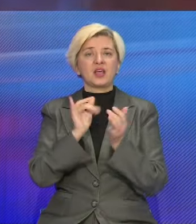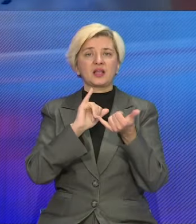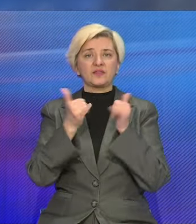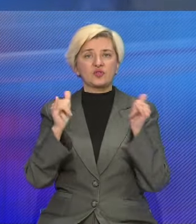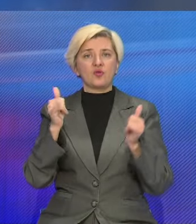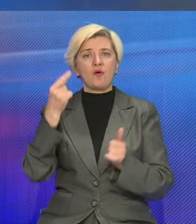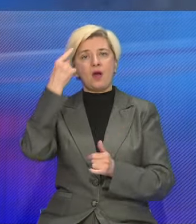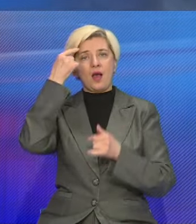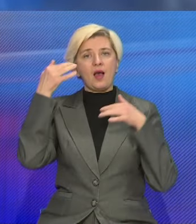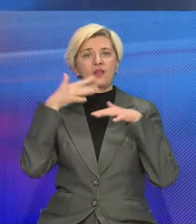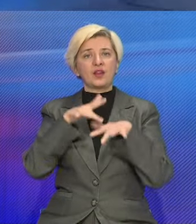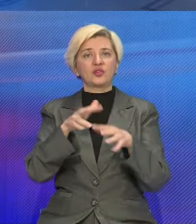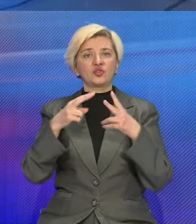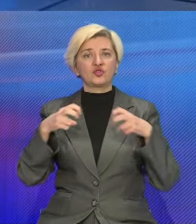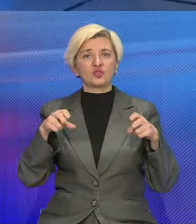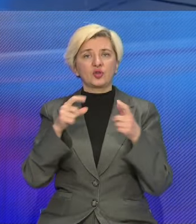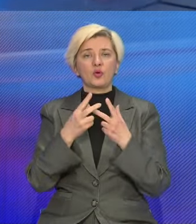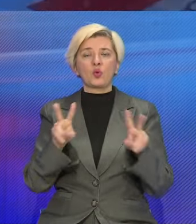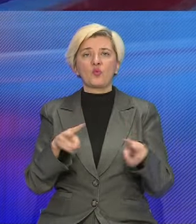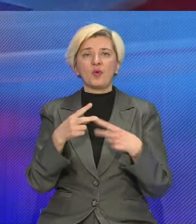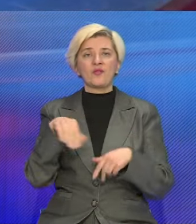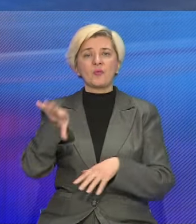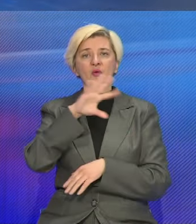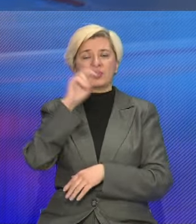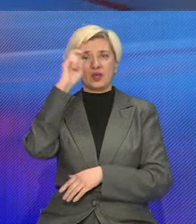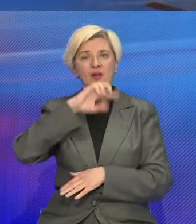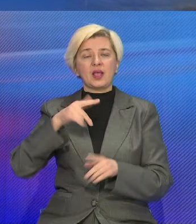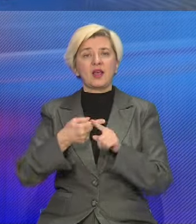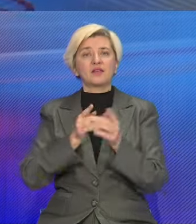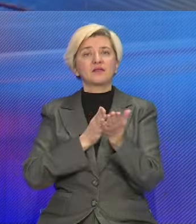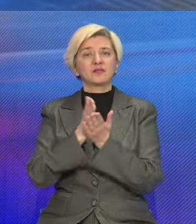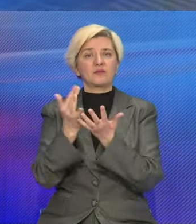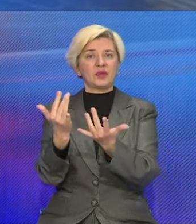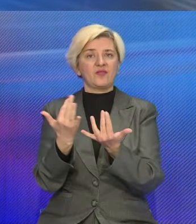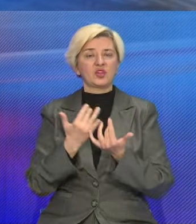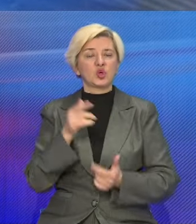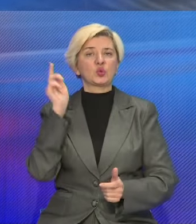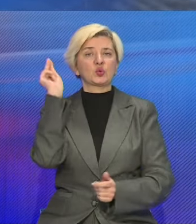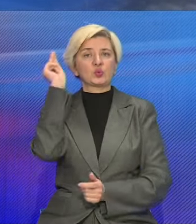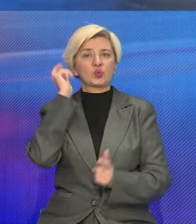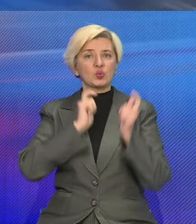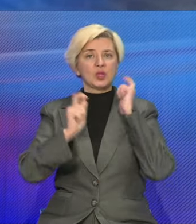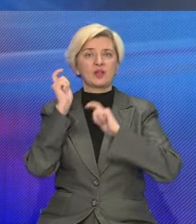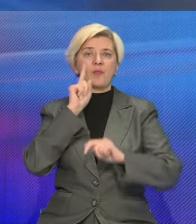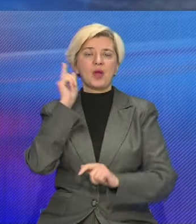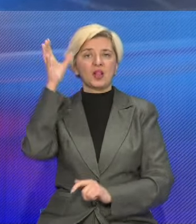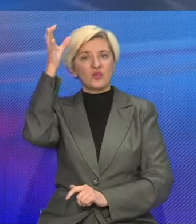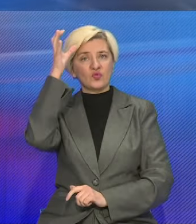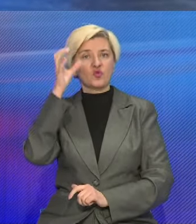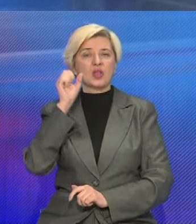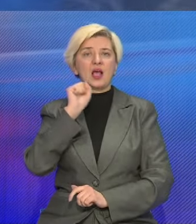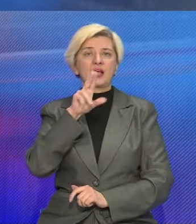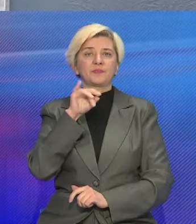країни. Дадіний проєкт має аниметіям уцягування студентів, молодих вучених, аспірантів і викладчиків у аналітичну працу.